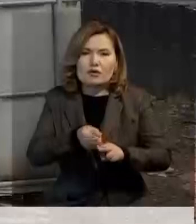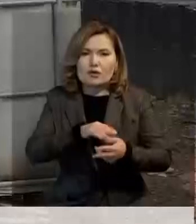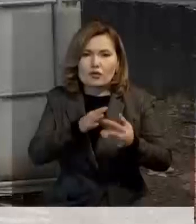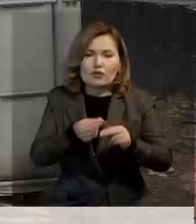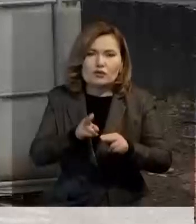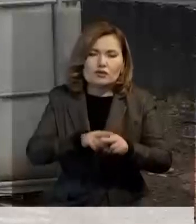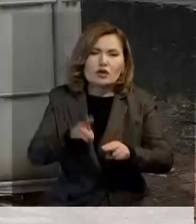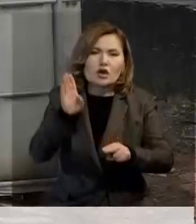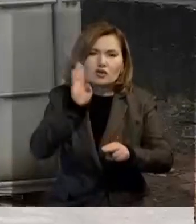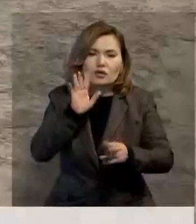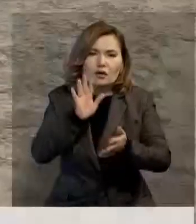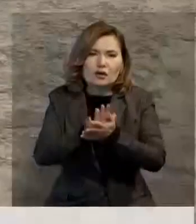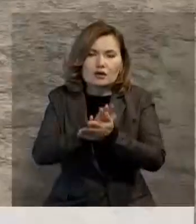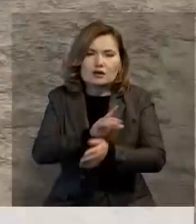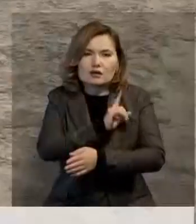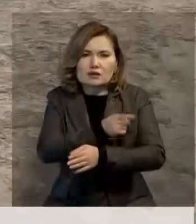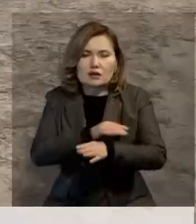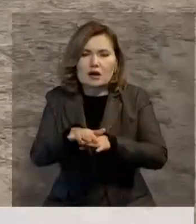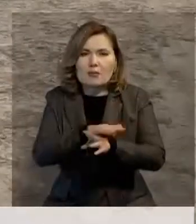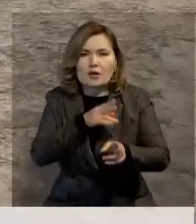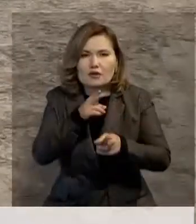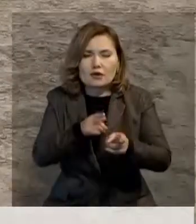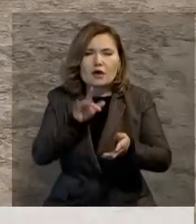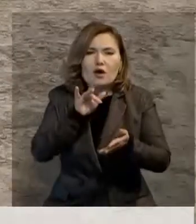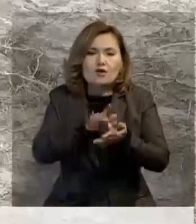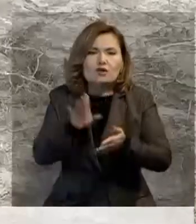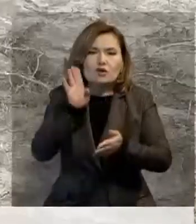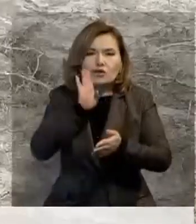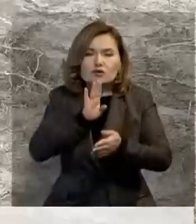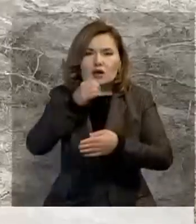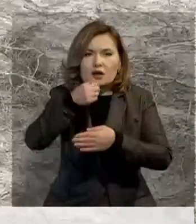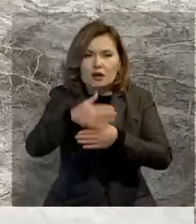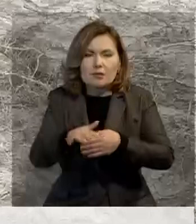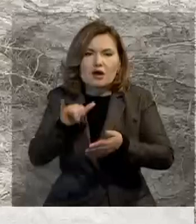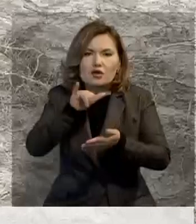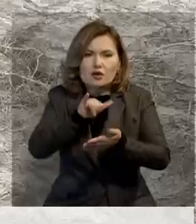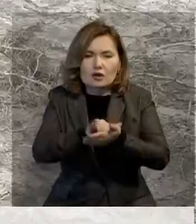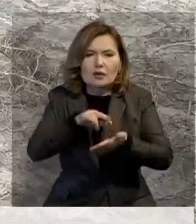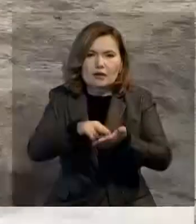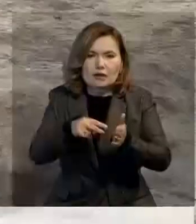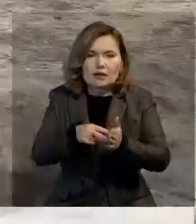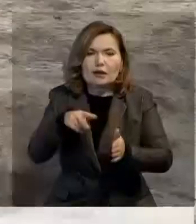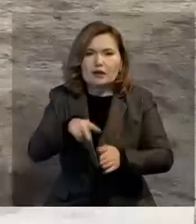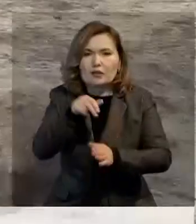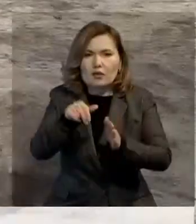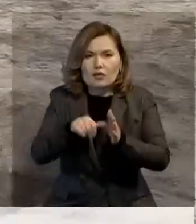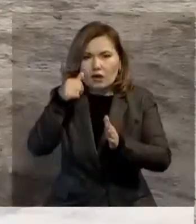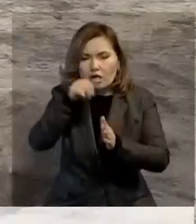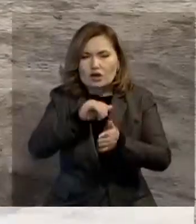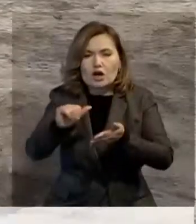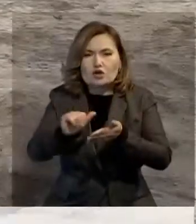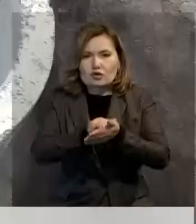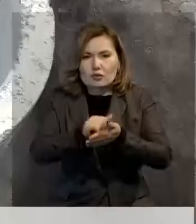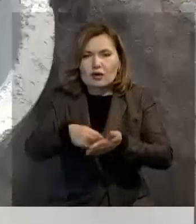өз денсаулықтары үшін де алаңдайды. Ауыл тұрғындарын орталықтандырылған ауыз су жүйесіне қосу жоспары бойынша 2016 жылы жоба